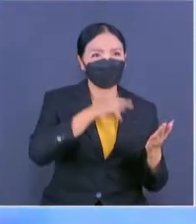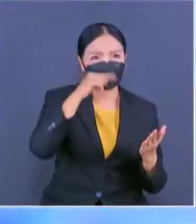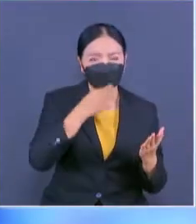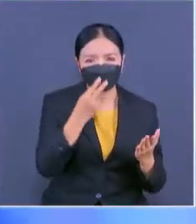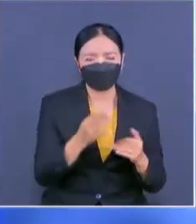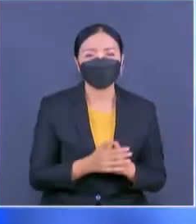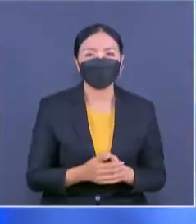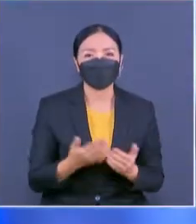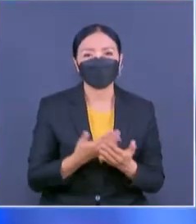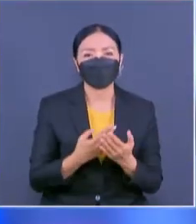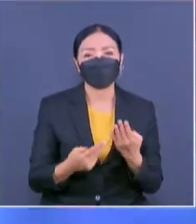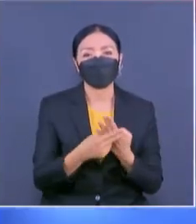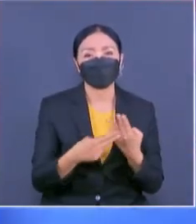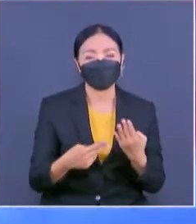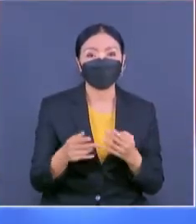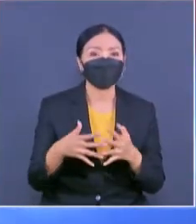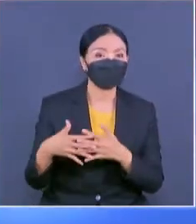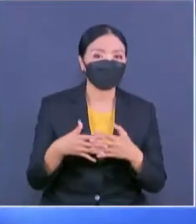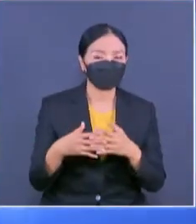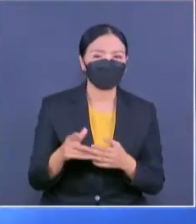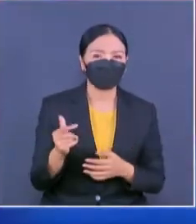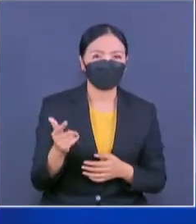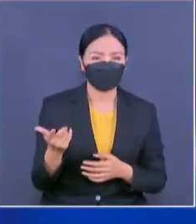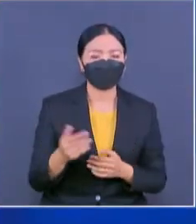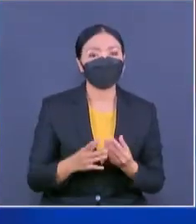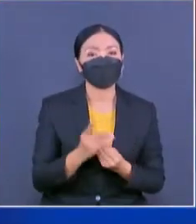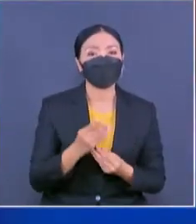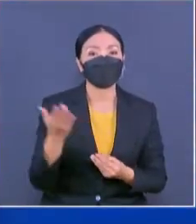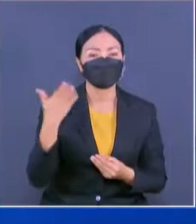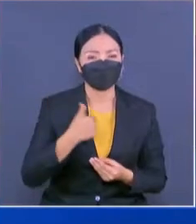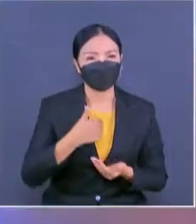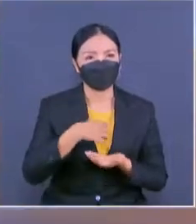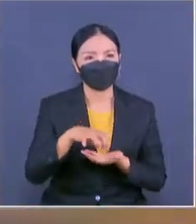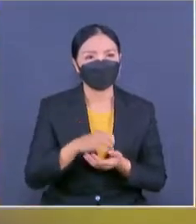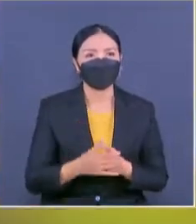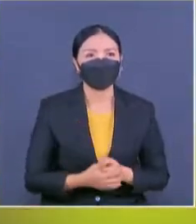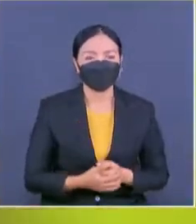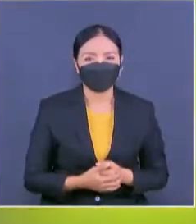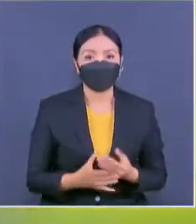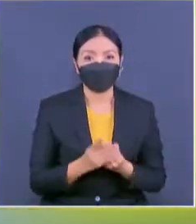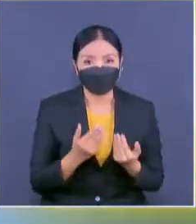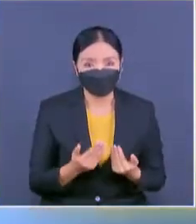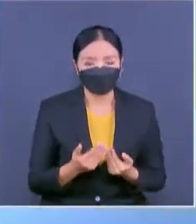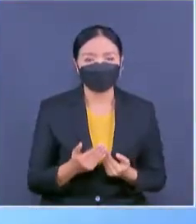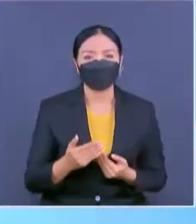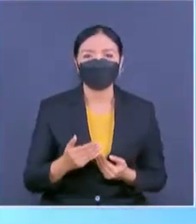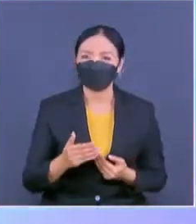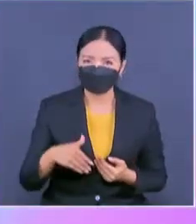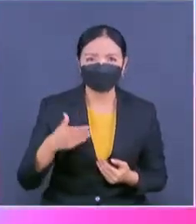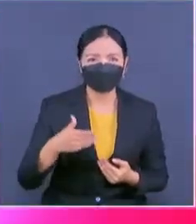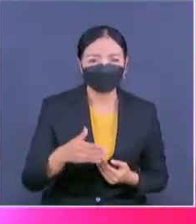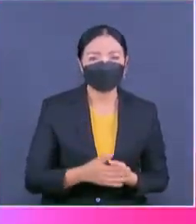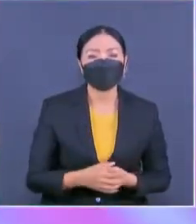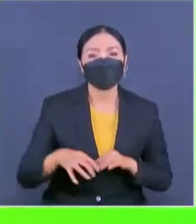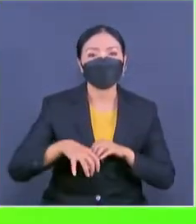มาดูคริปโตเคอเรนซีกันบ้างตอนนี้สหรัฐคึกคักที่เดียวนะสัปดาห์ที่แล้วกิฟรายงานไปนะสัปดาห์นี้มีความคืบหน้าอีกแล้วเพราะว่ารัฐ